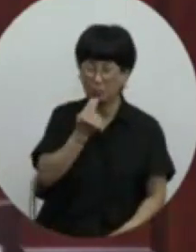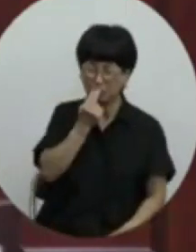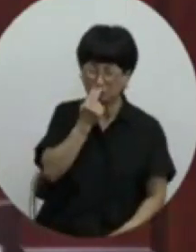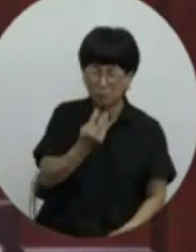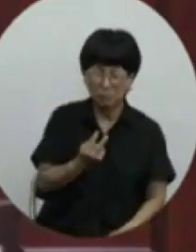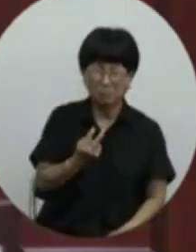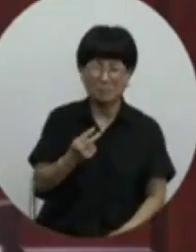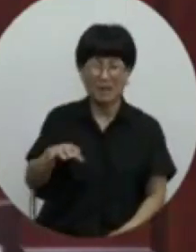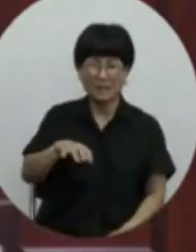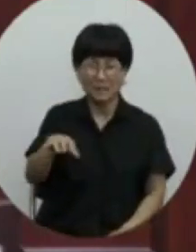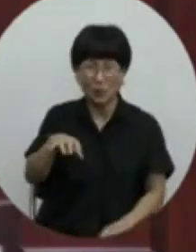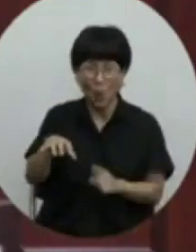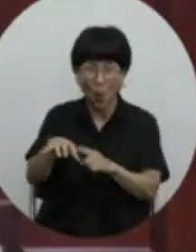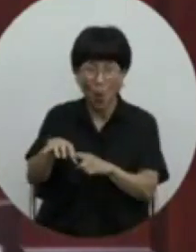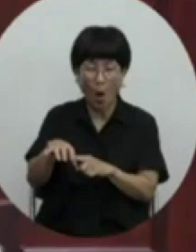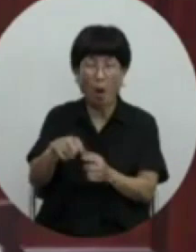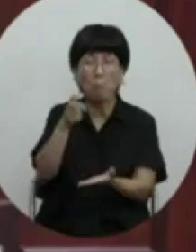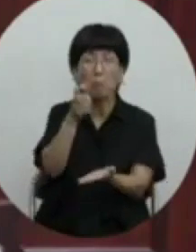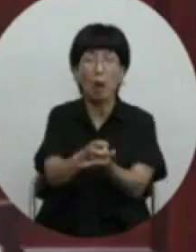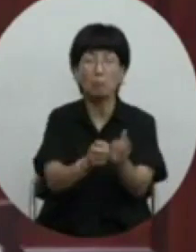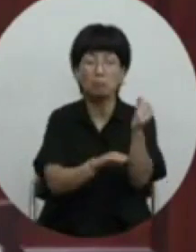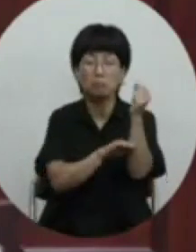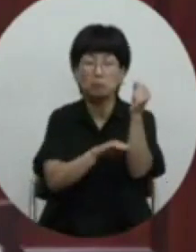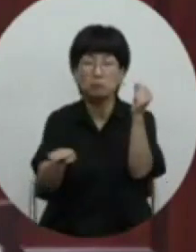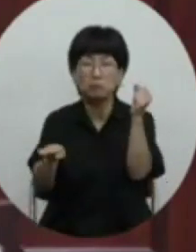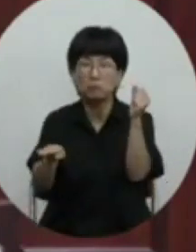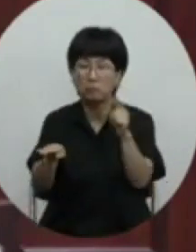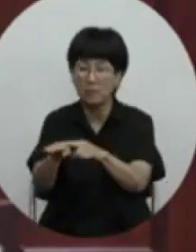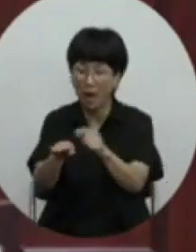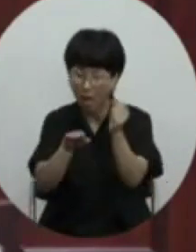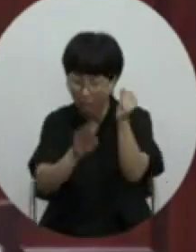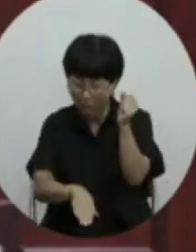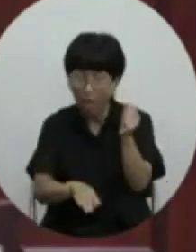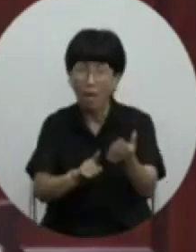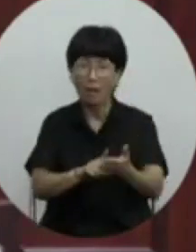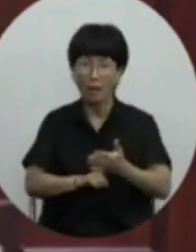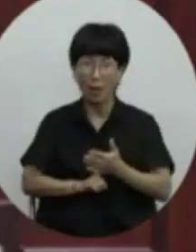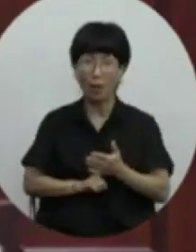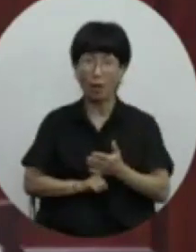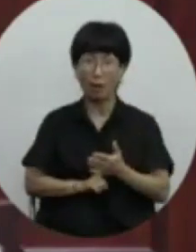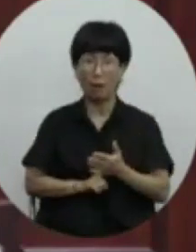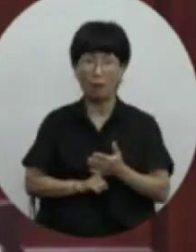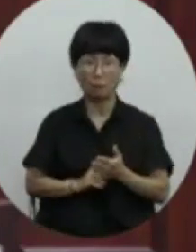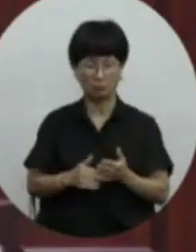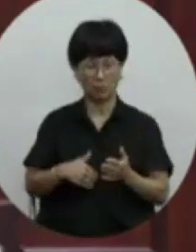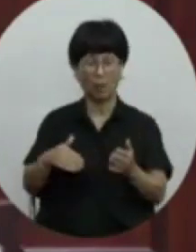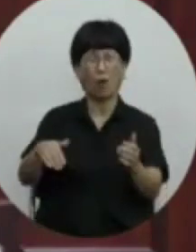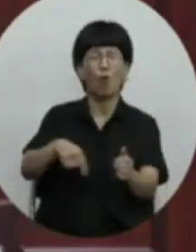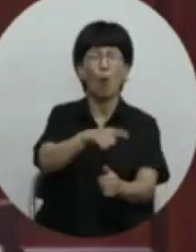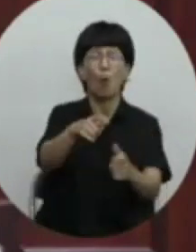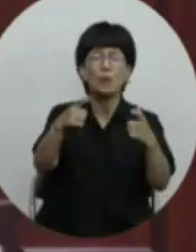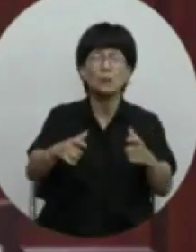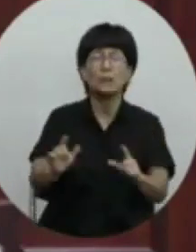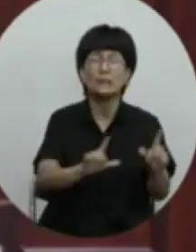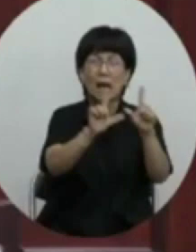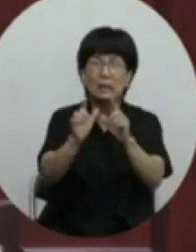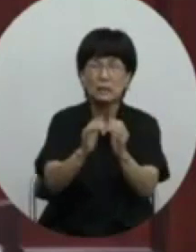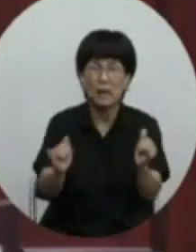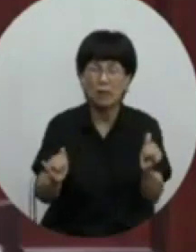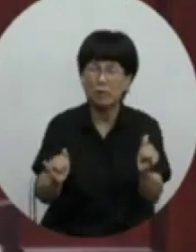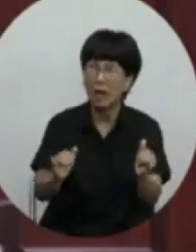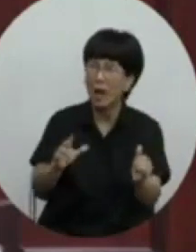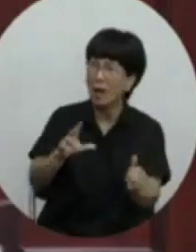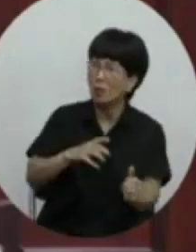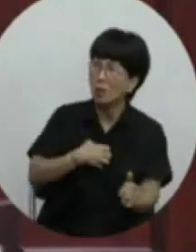등이 법에서 판단하는 기준치 이하로 측정된다 하더라도 정주 환경에 주는 피해가 사회